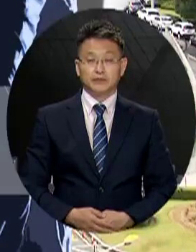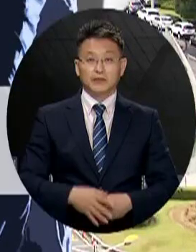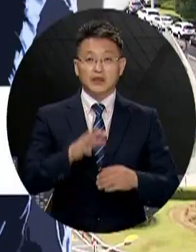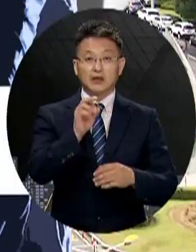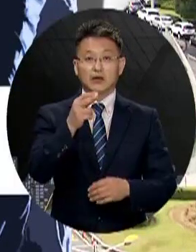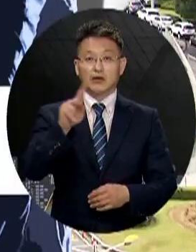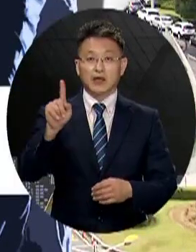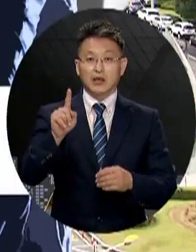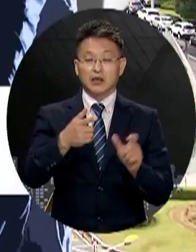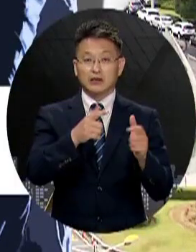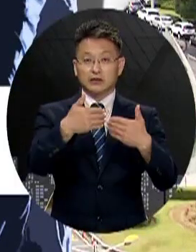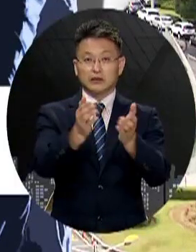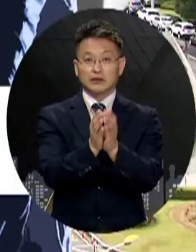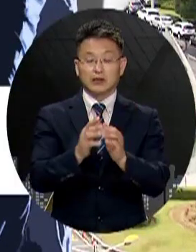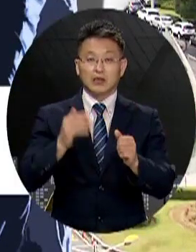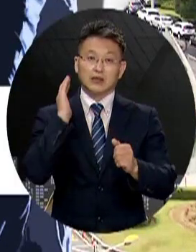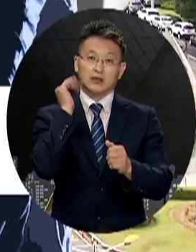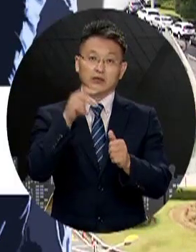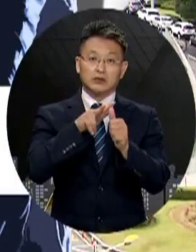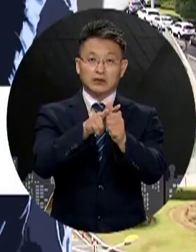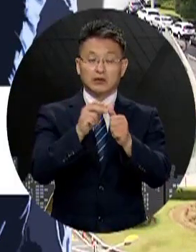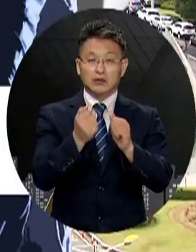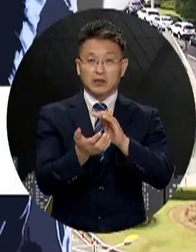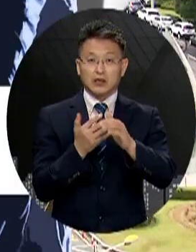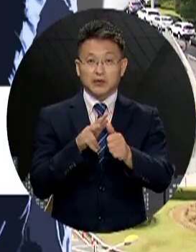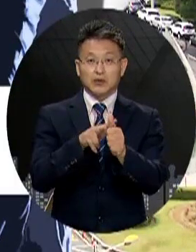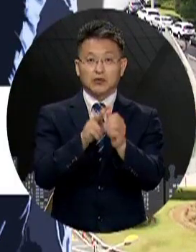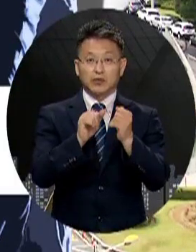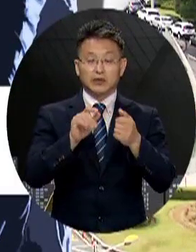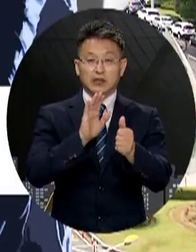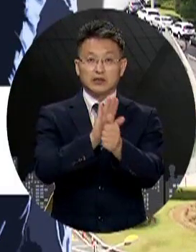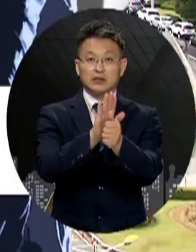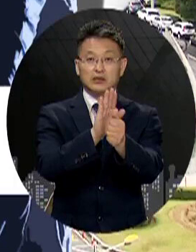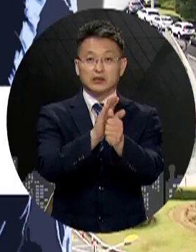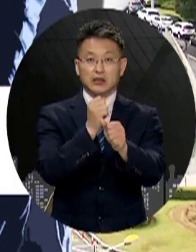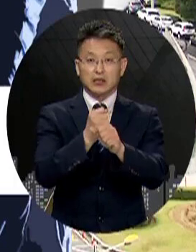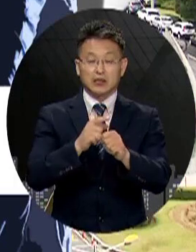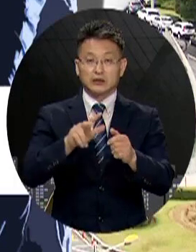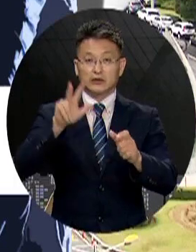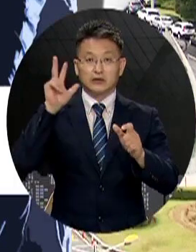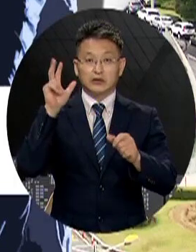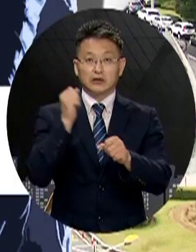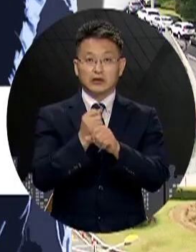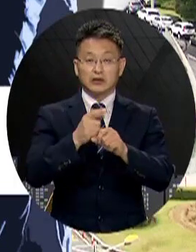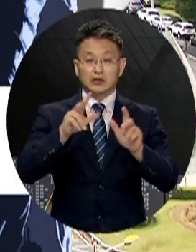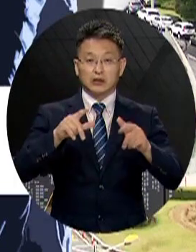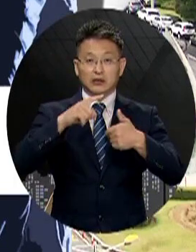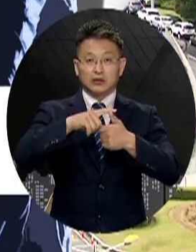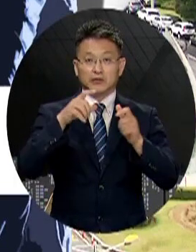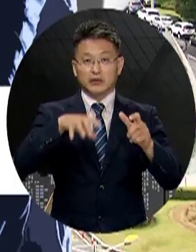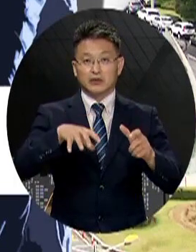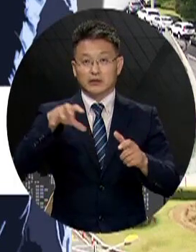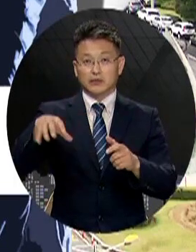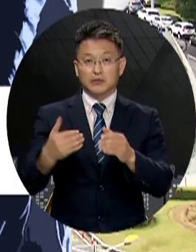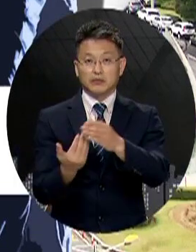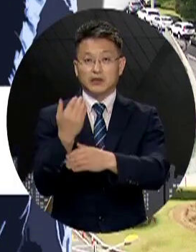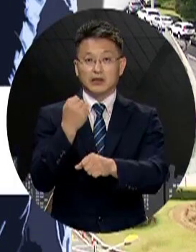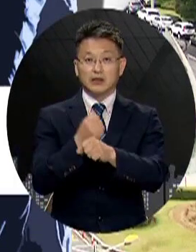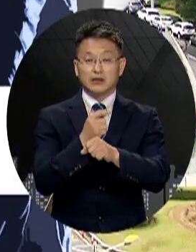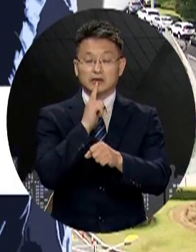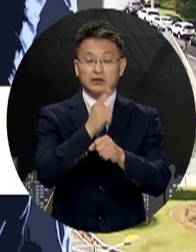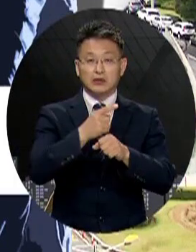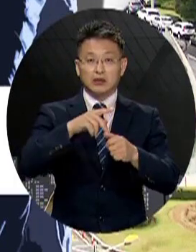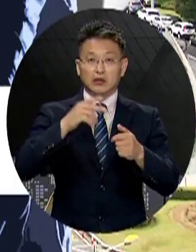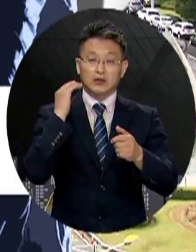여야 각 정당의 대선 경선에 참여한 예비 후보들을 지지하는 선언이 최근 경남에서 잇따르고 있습니다. 부울경